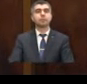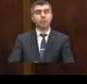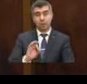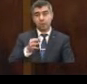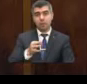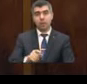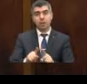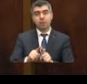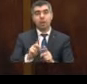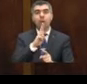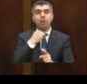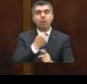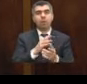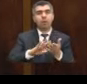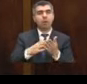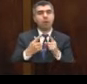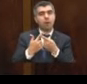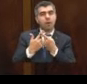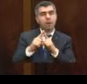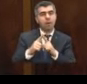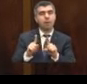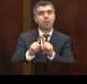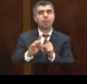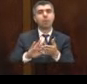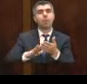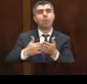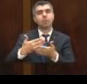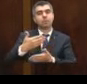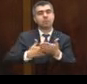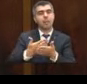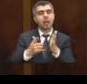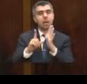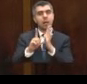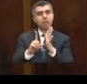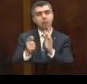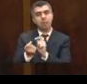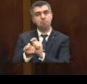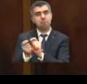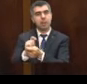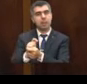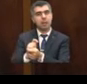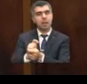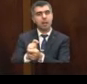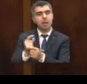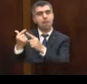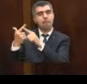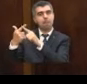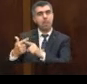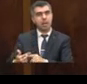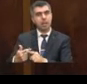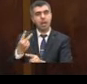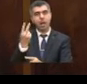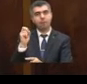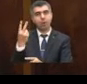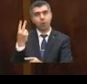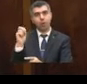بشأن الاستمرارية لتحقيق الأولويات التي جاءت في القانون المعدل وكذلك قانون المالية